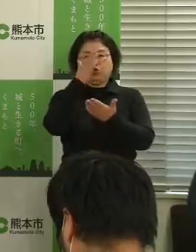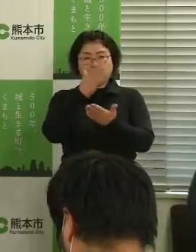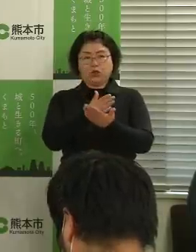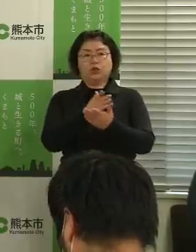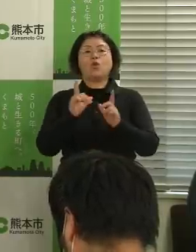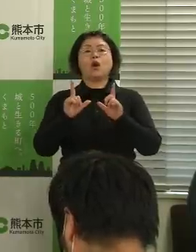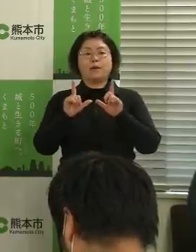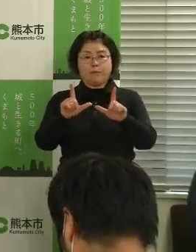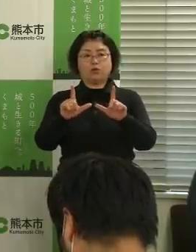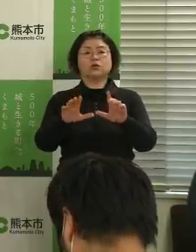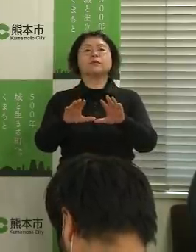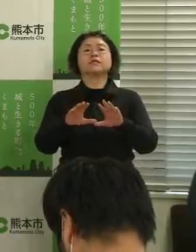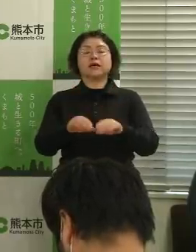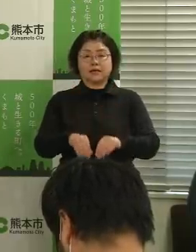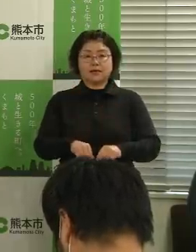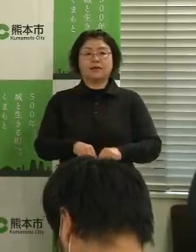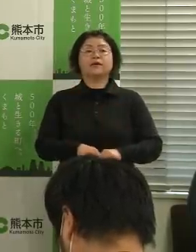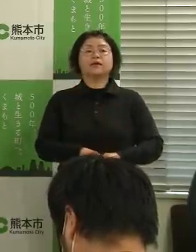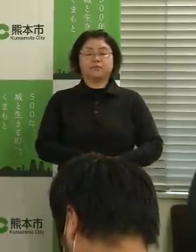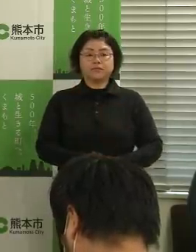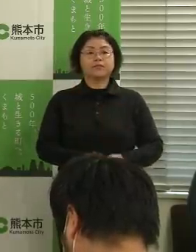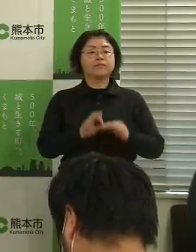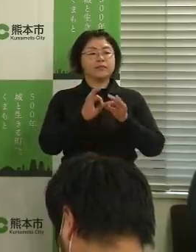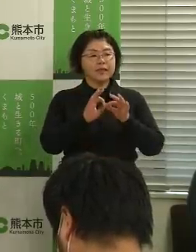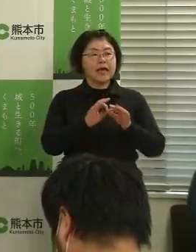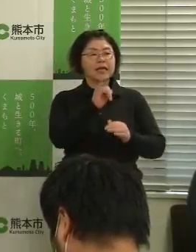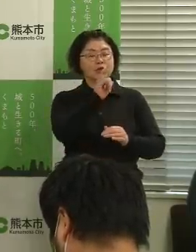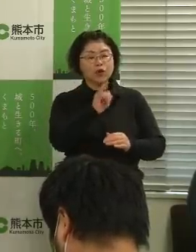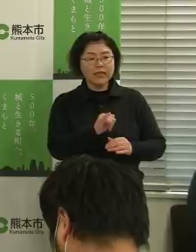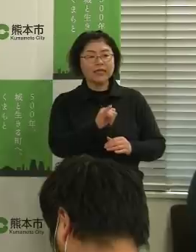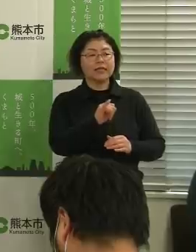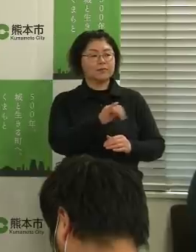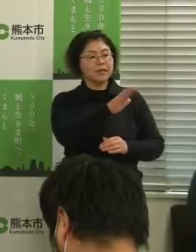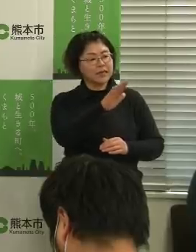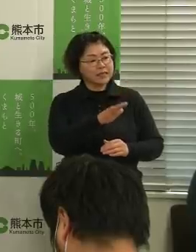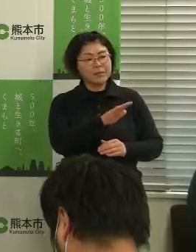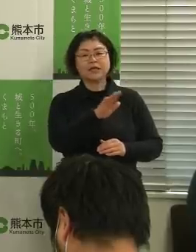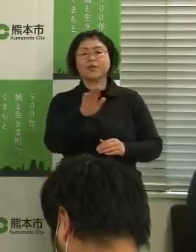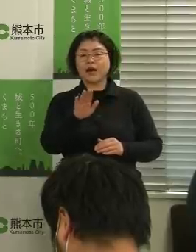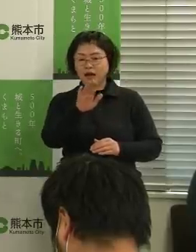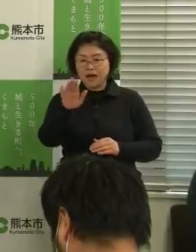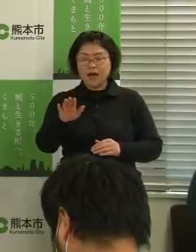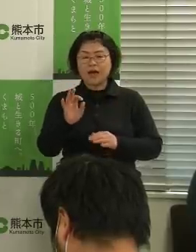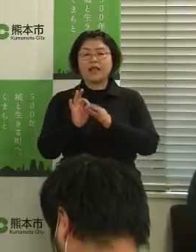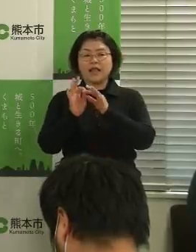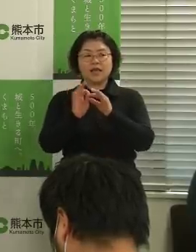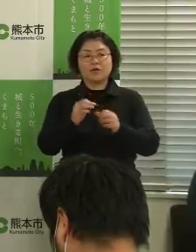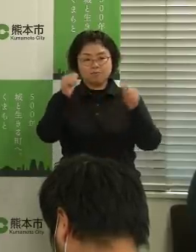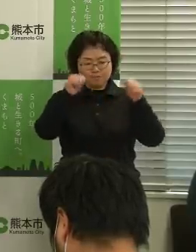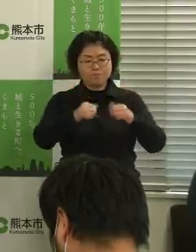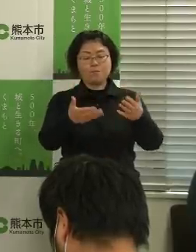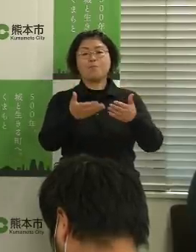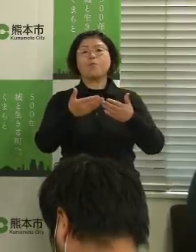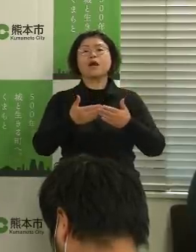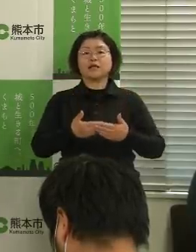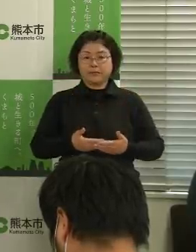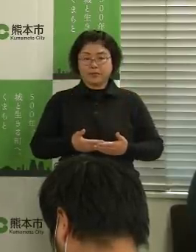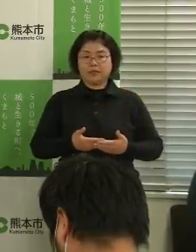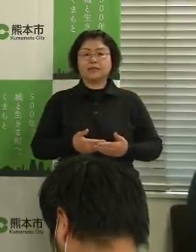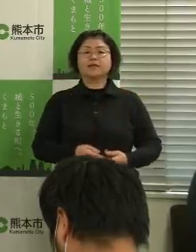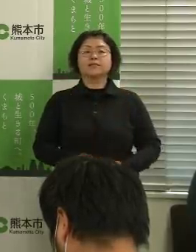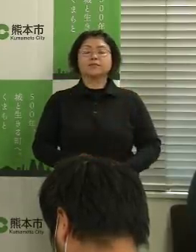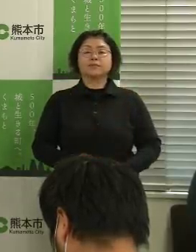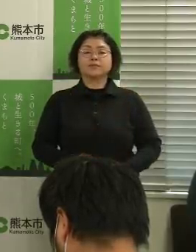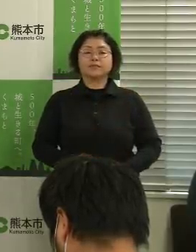で発表をさせていただくということで、関係の委員の皆さん方にはすべてご同意をいただいているということでお願い